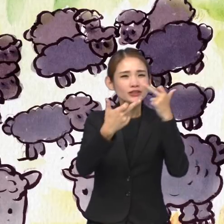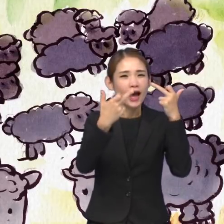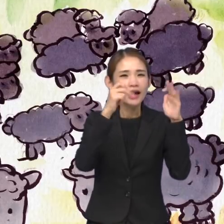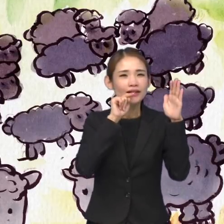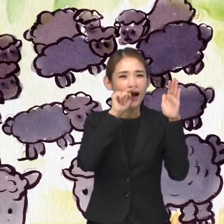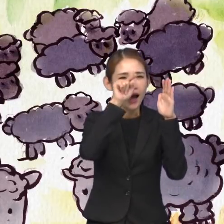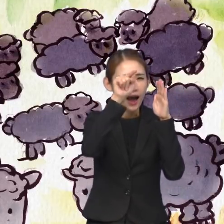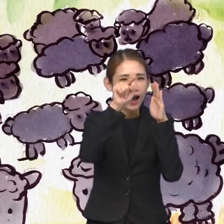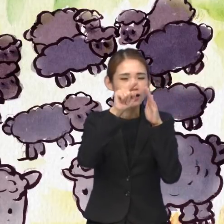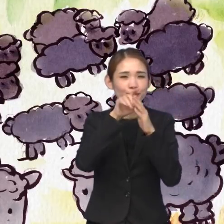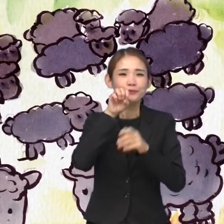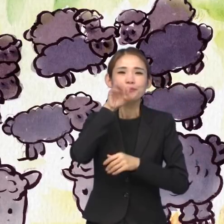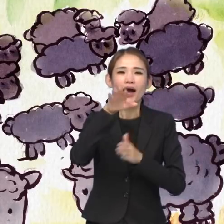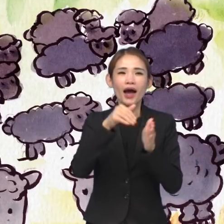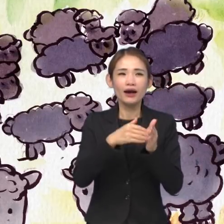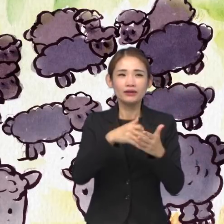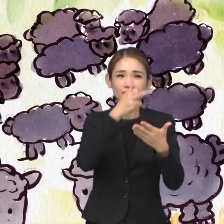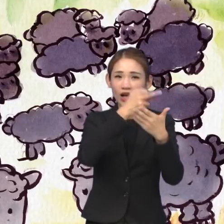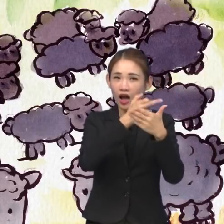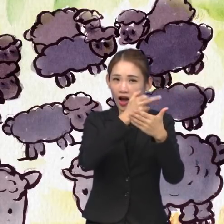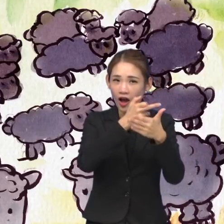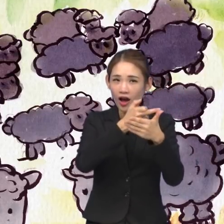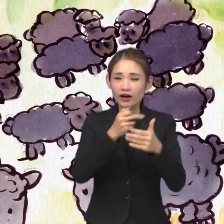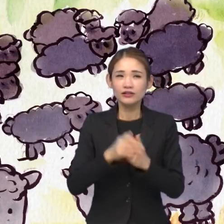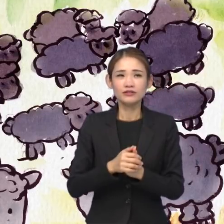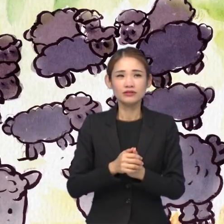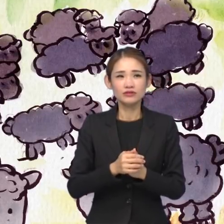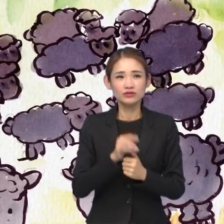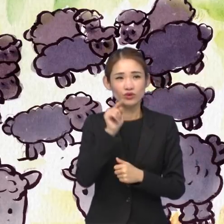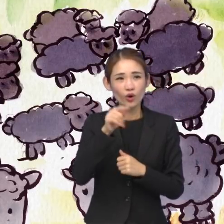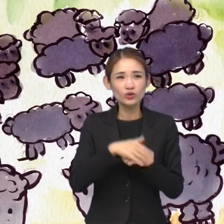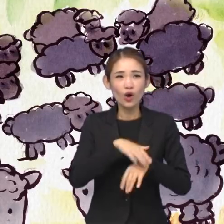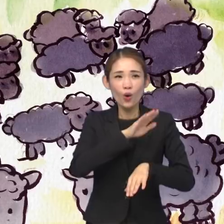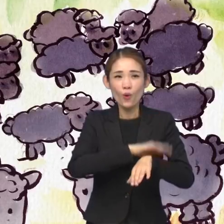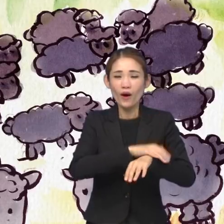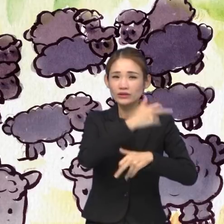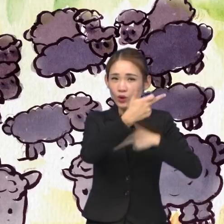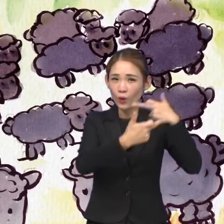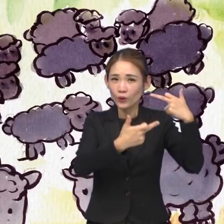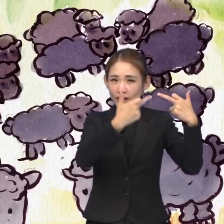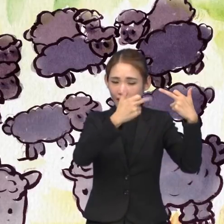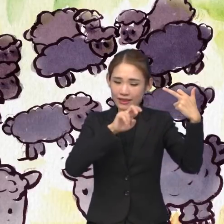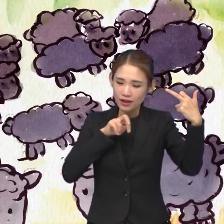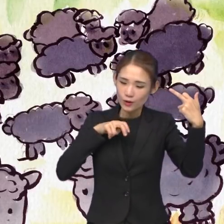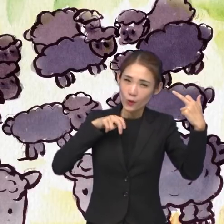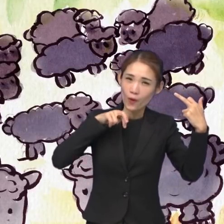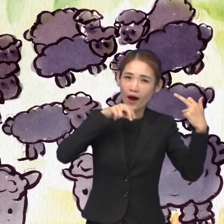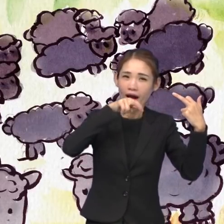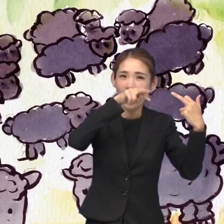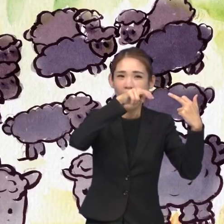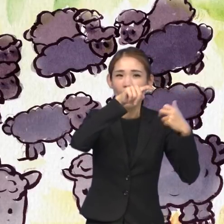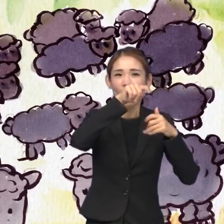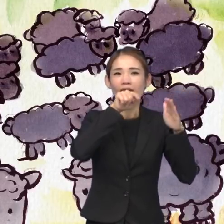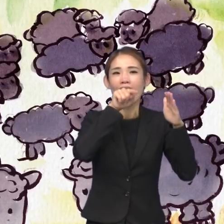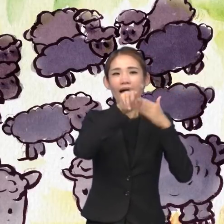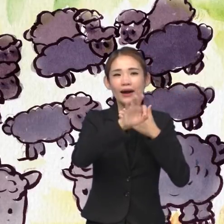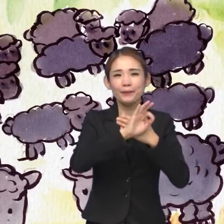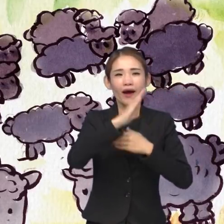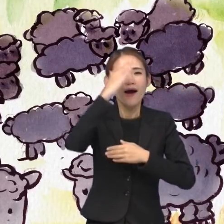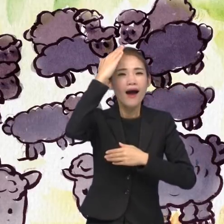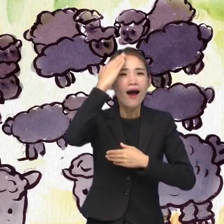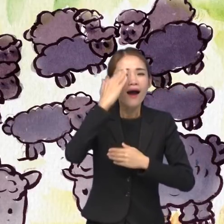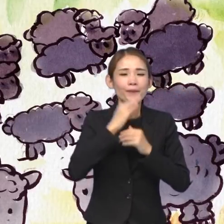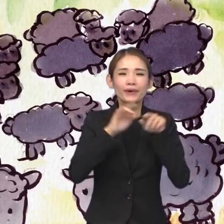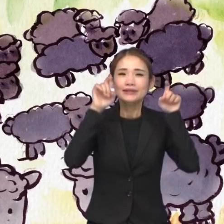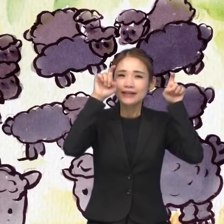말했어요 첫째 야 너는 왼쪽 산으로 올라갈 거라 거기에 검정 양들이